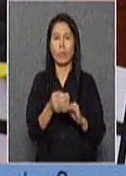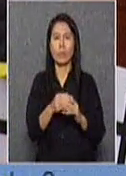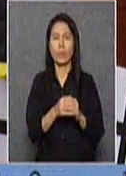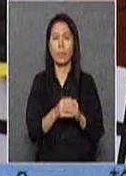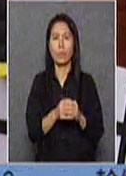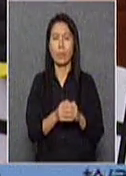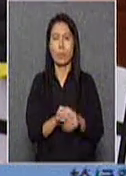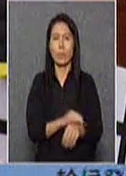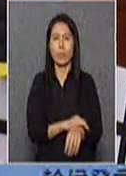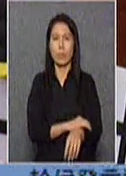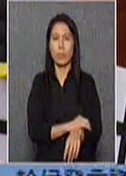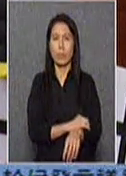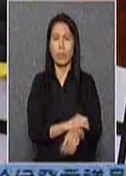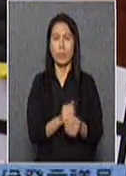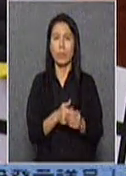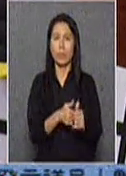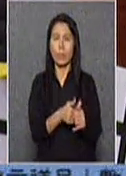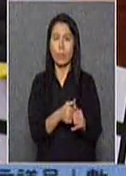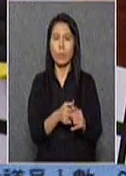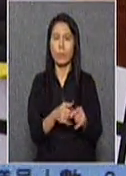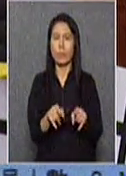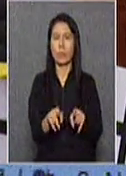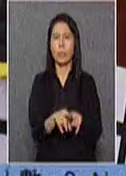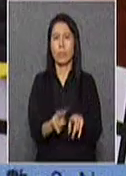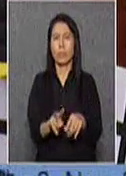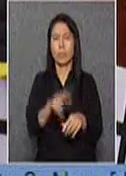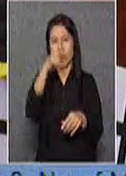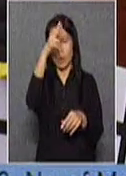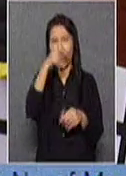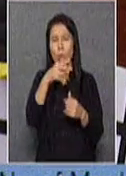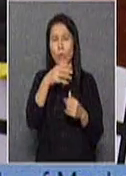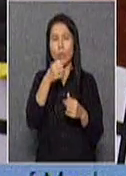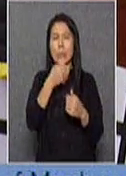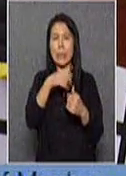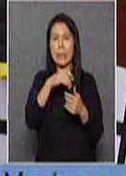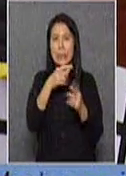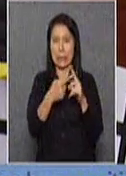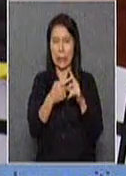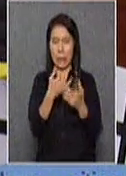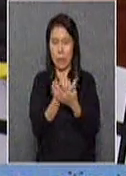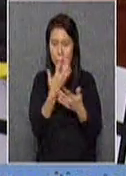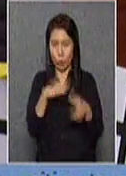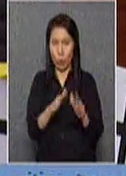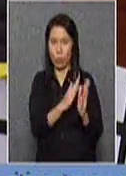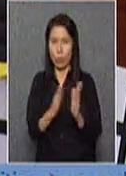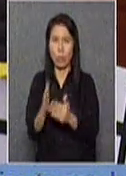就呢一個嘅同樣係國民嘅死難嘅處理的不